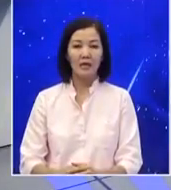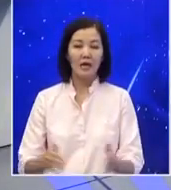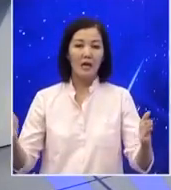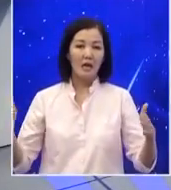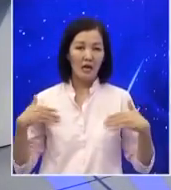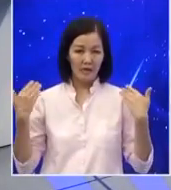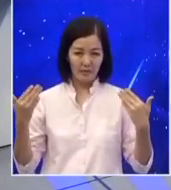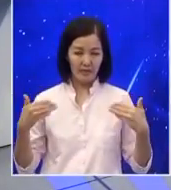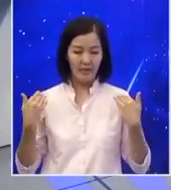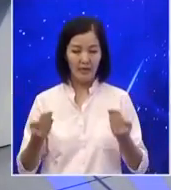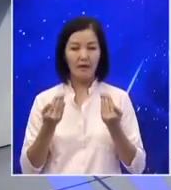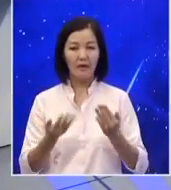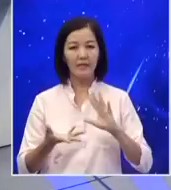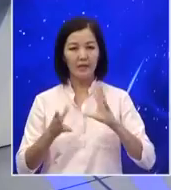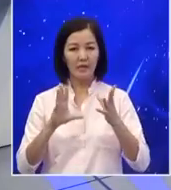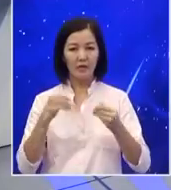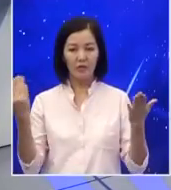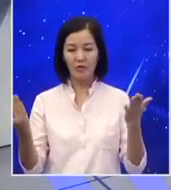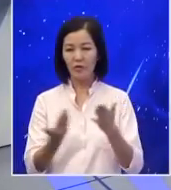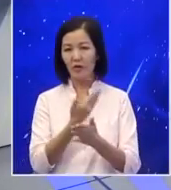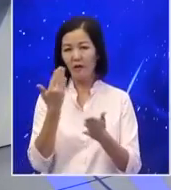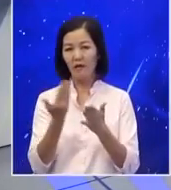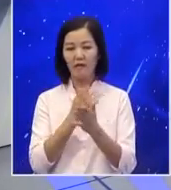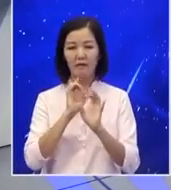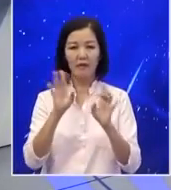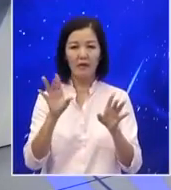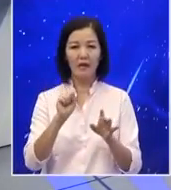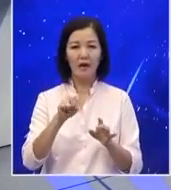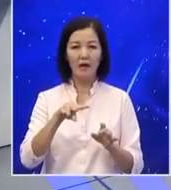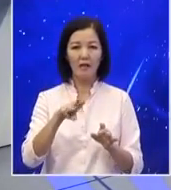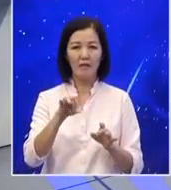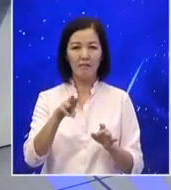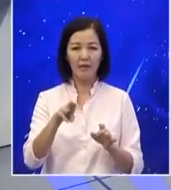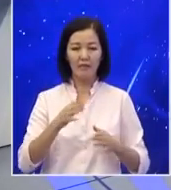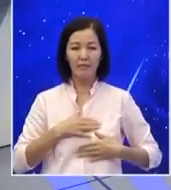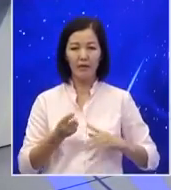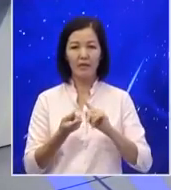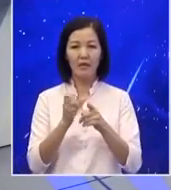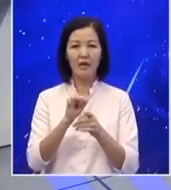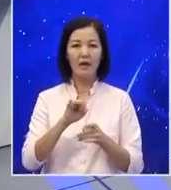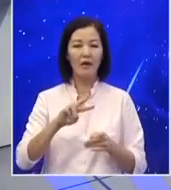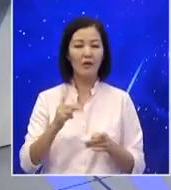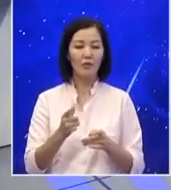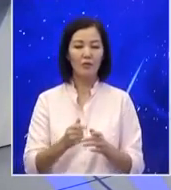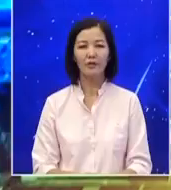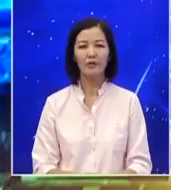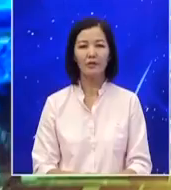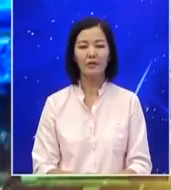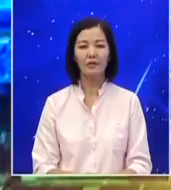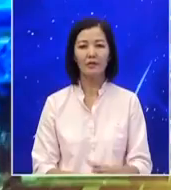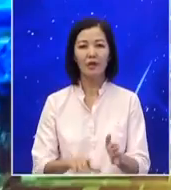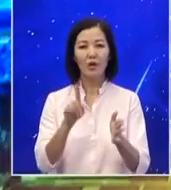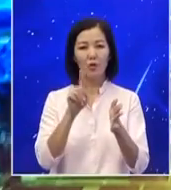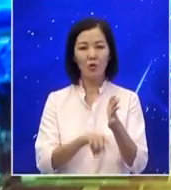Ассаламу алейкум, қадірменді көрермен, тікелей эфирде жаңалықтар, студияда Алмат Хамид, сурдоудармада Айгүл Жұмашқызы.